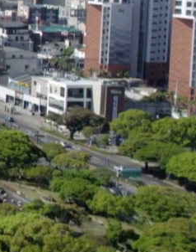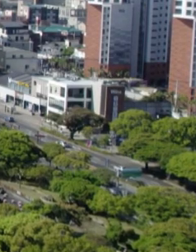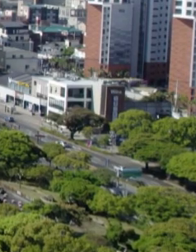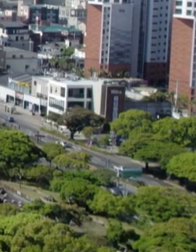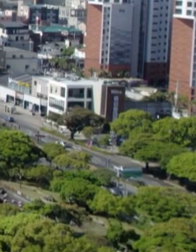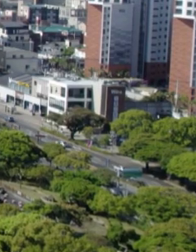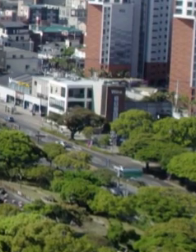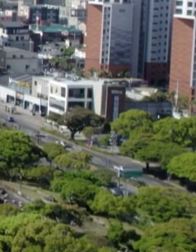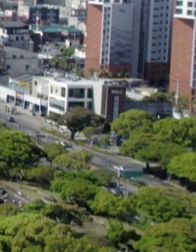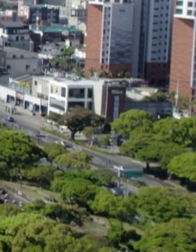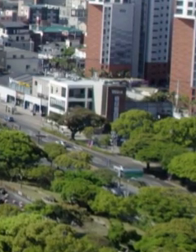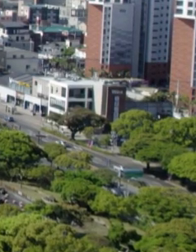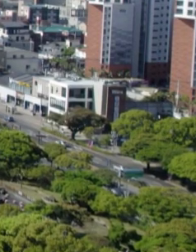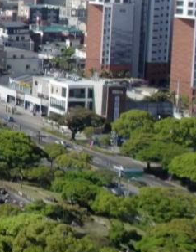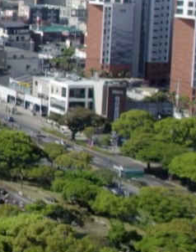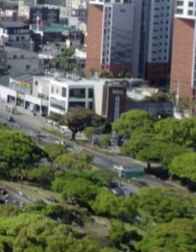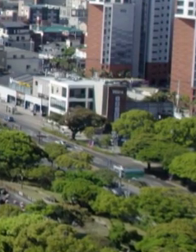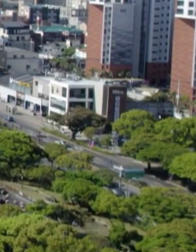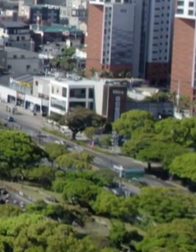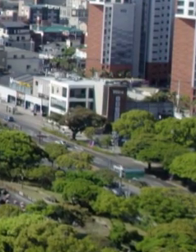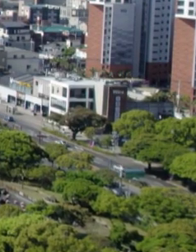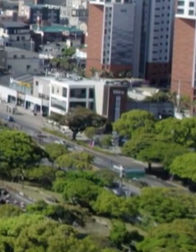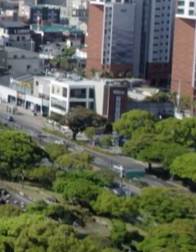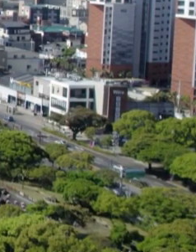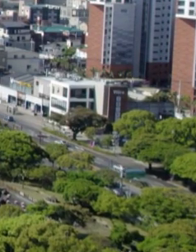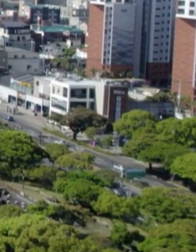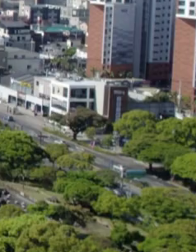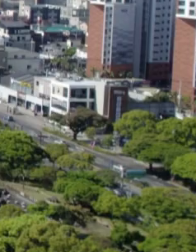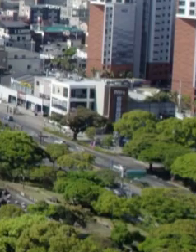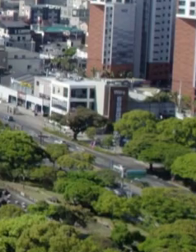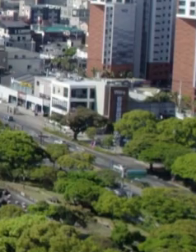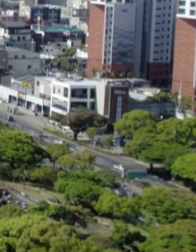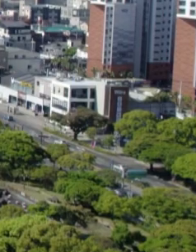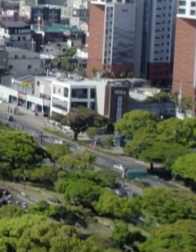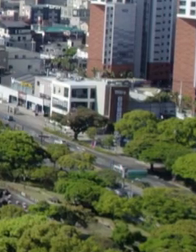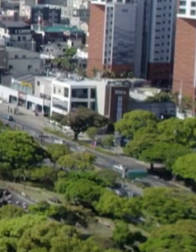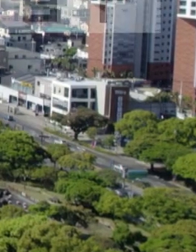지난 3년간의 도정 성과와 향후 비전을 밝혔습니다.